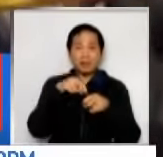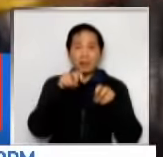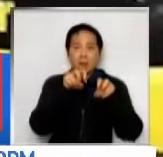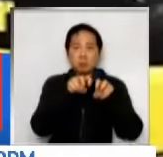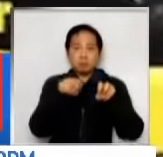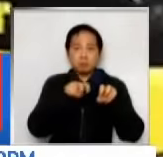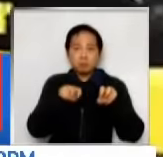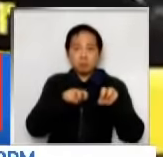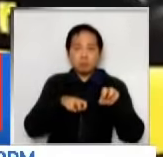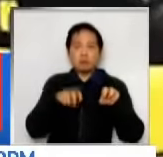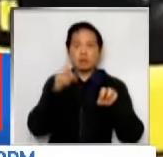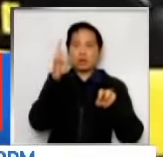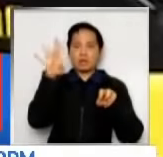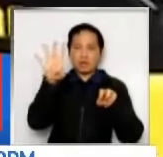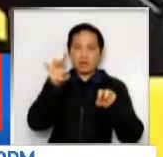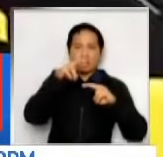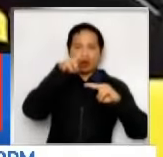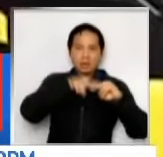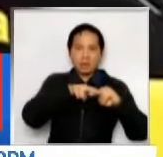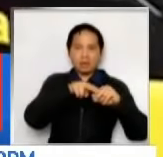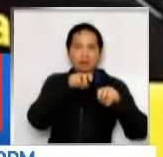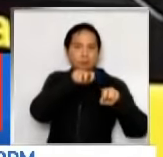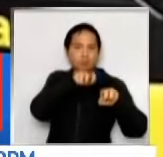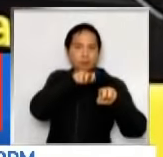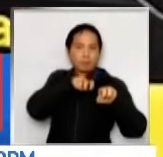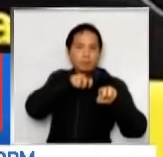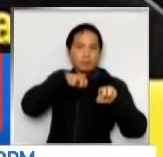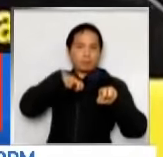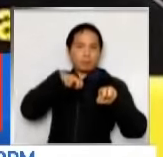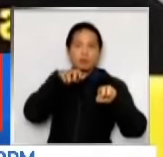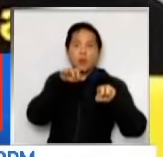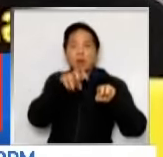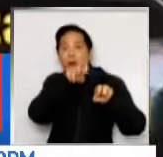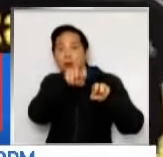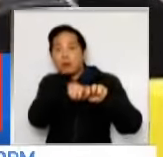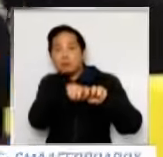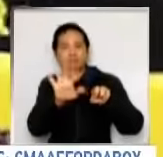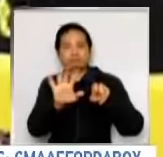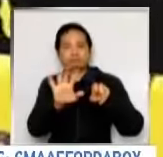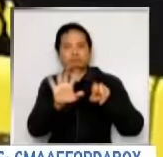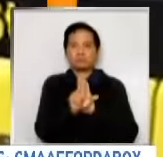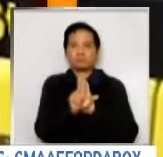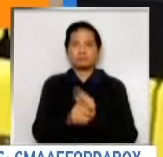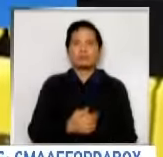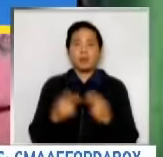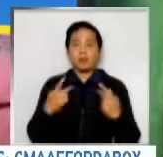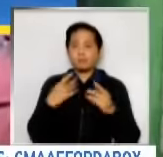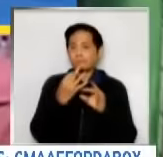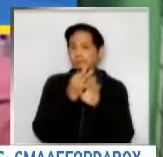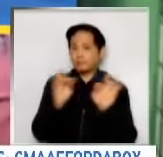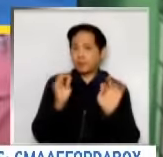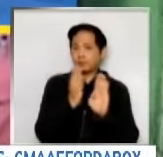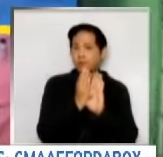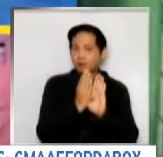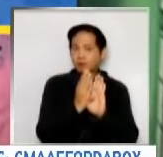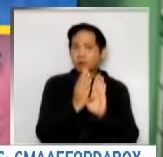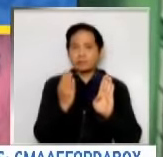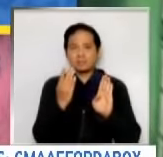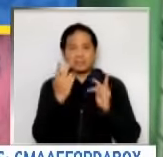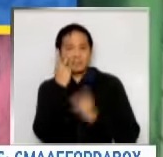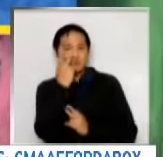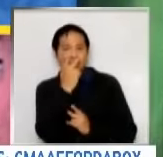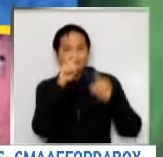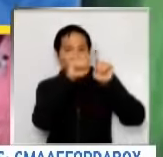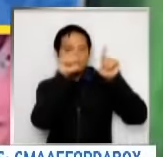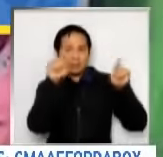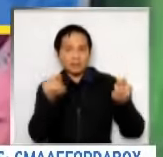pinapayagan. Para naman po sa mga health worker, meron po kayong libreng sakay. Abangan lang yung mga bus na may signage na free ride for health worker.